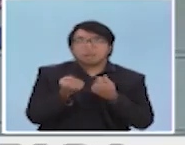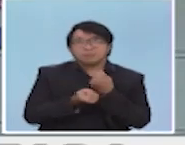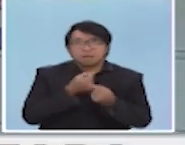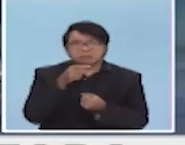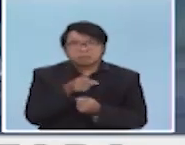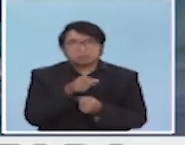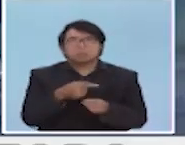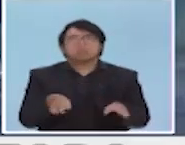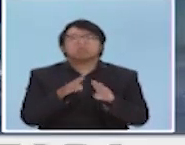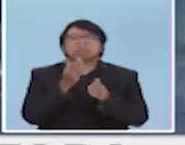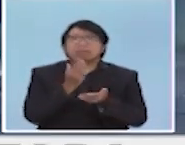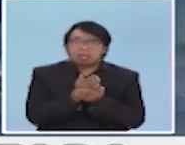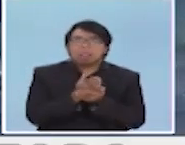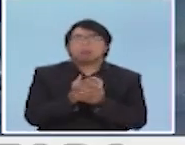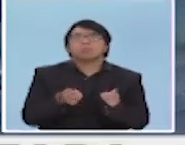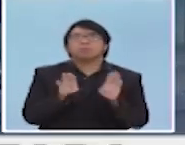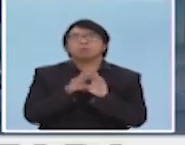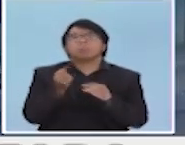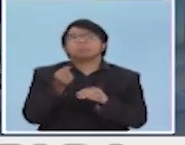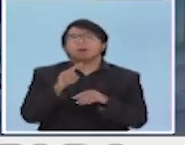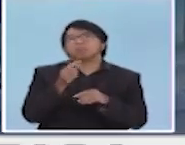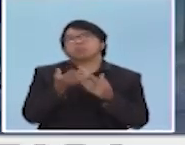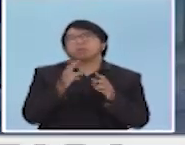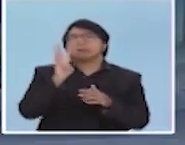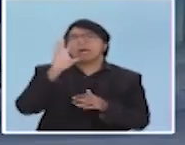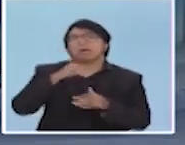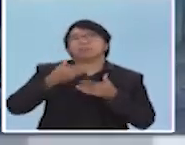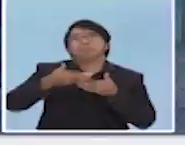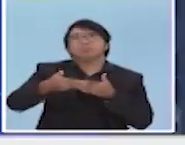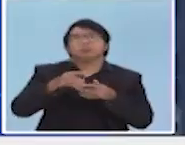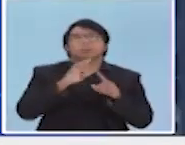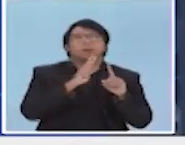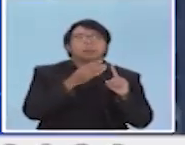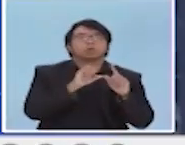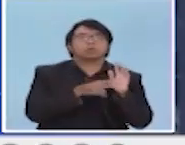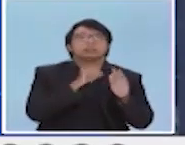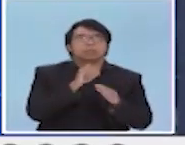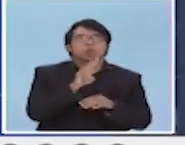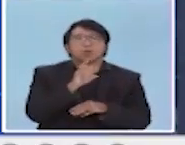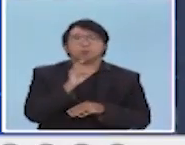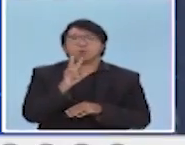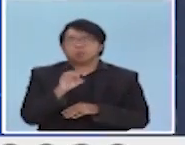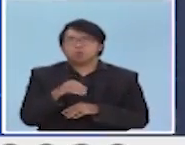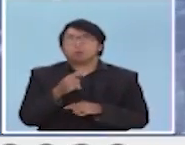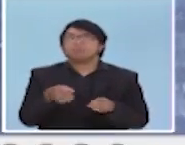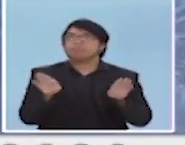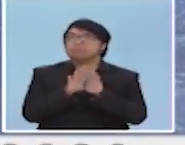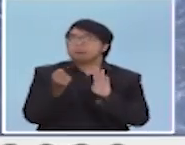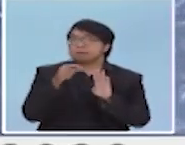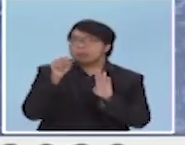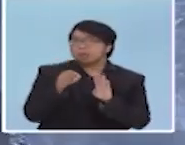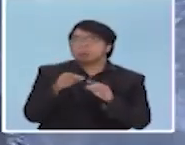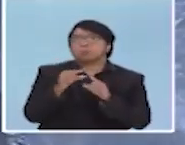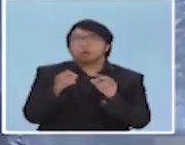terhenti. Penutupan pasar dilakukan selama 3 hari hingga 14 Juni 2020. Selama penutupan pasar, petugas